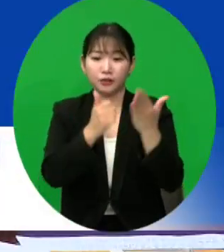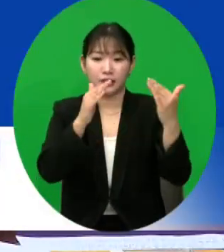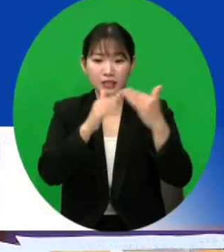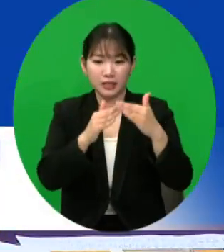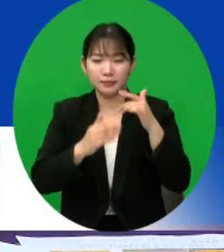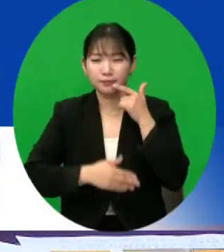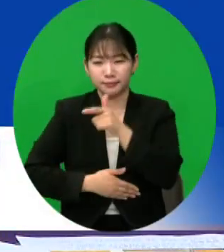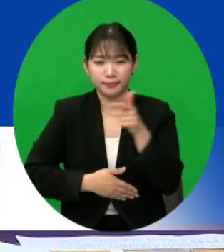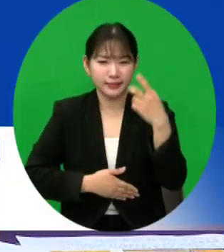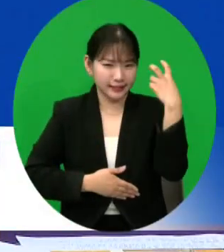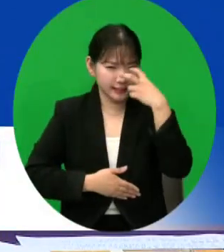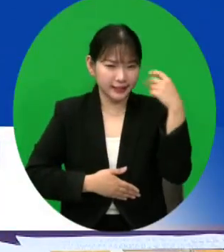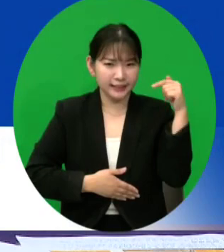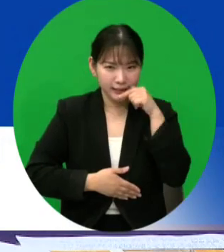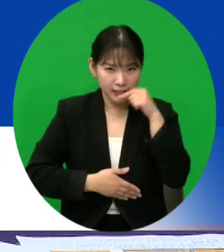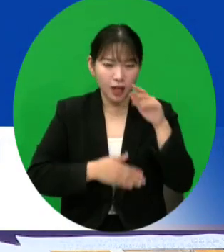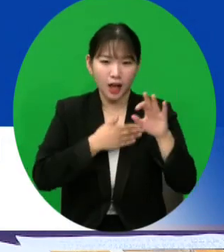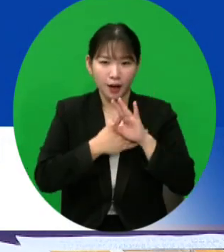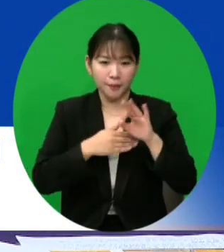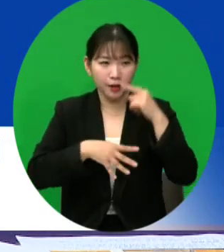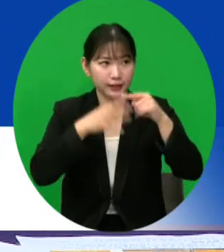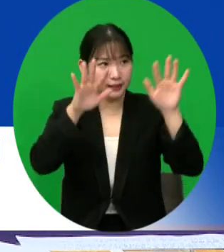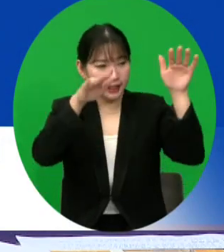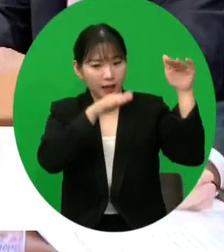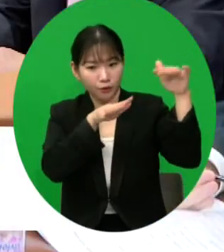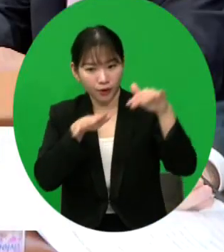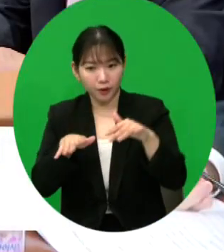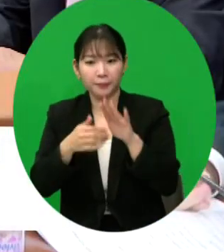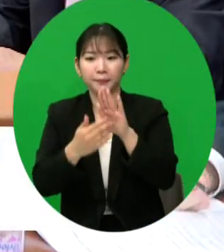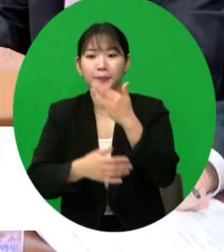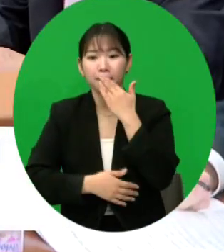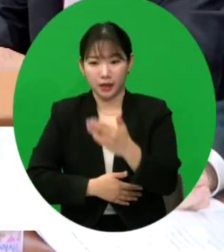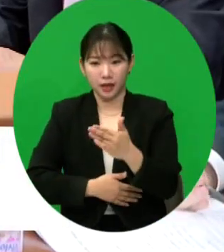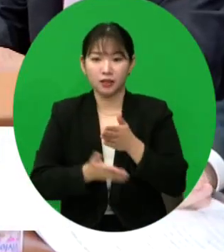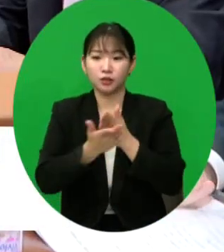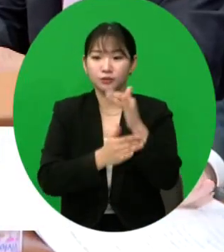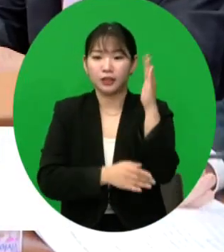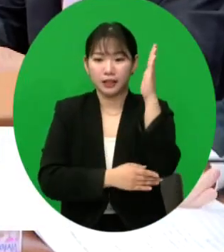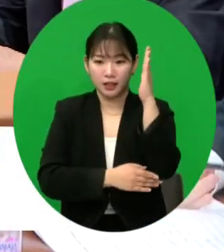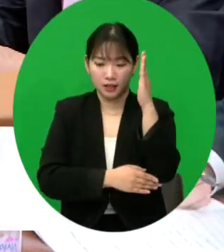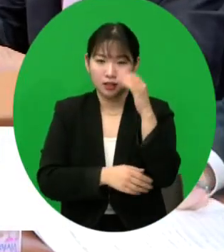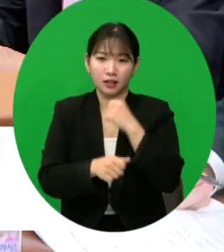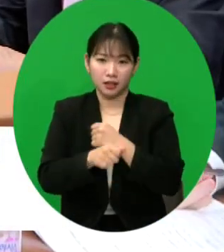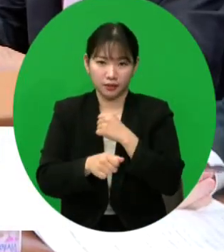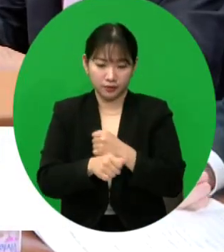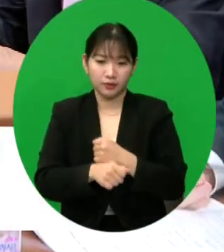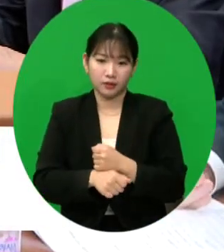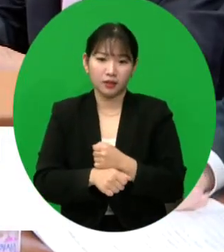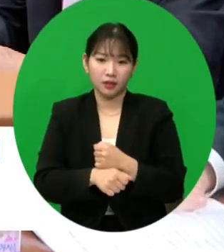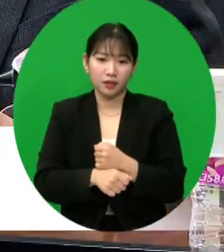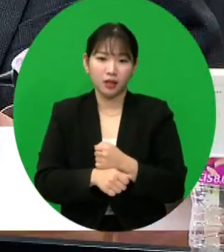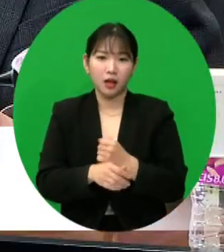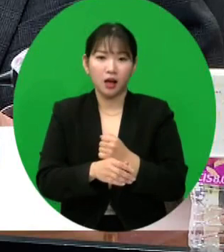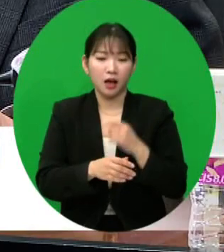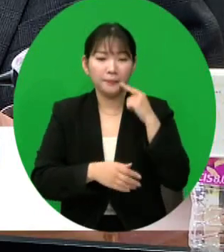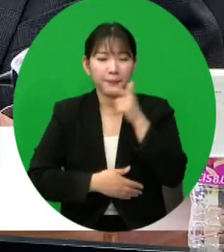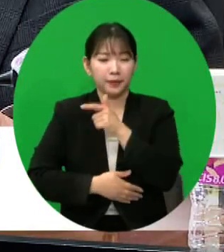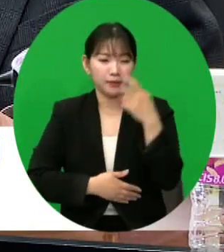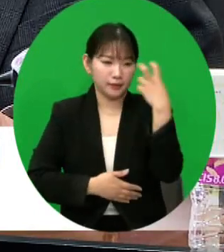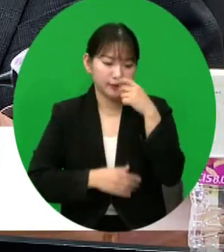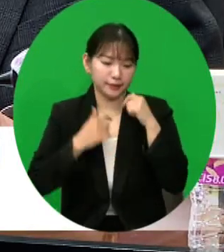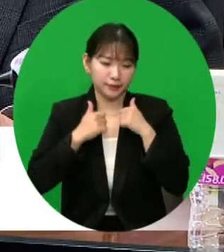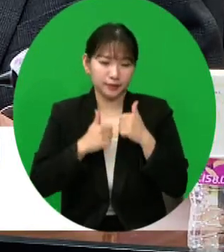방역을 철저히 하면 철새가 와도 막을 수 있다는 전문가들의 진단을 언급하며 농가 방역 관리에 최선을 다해줄